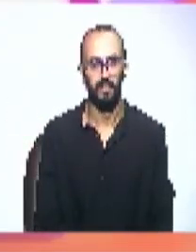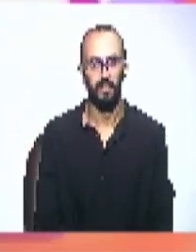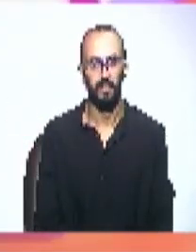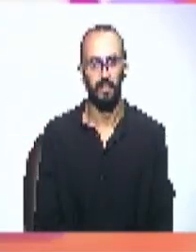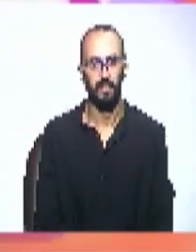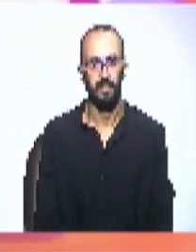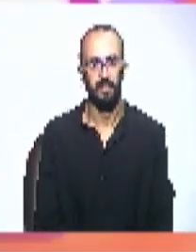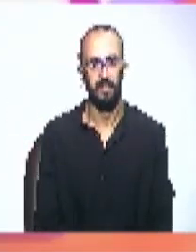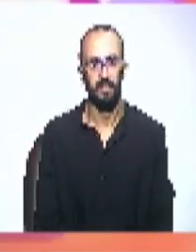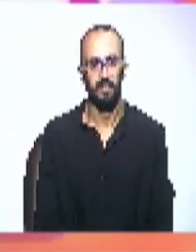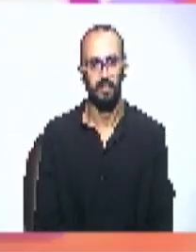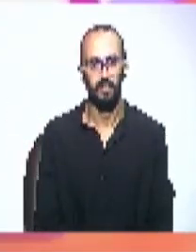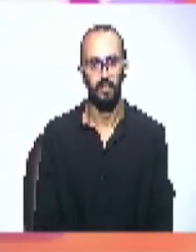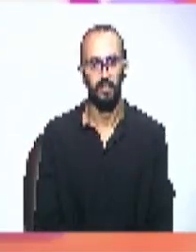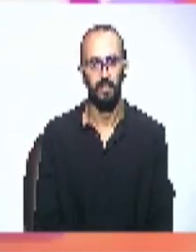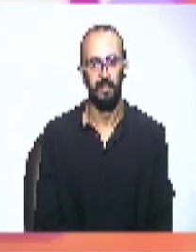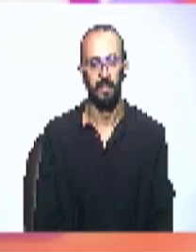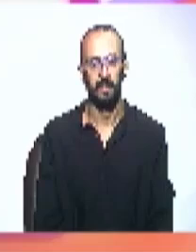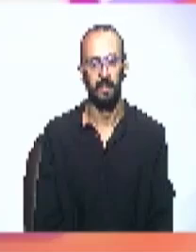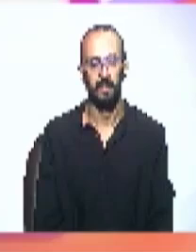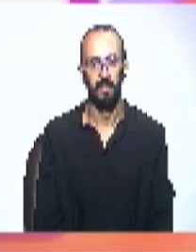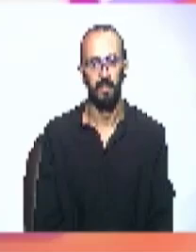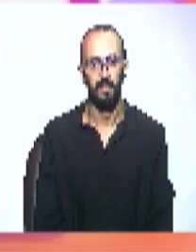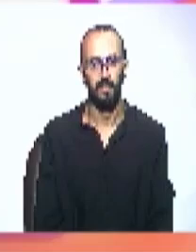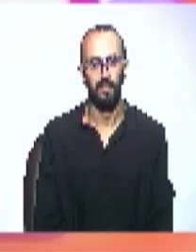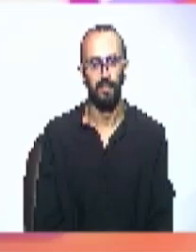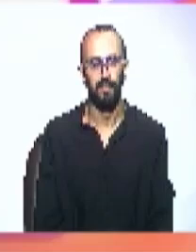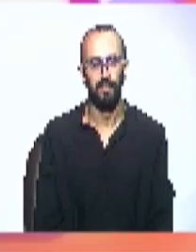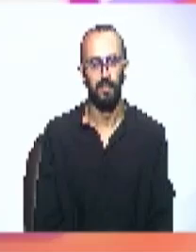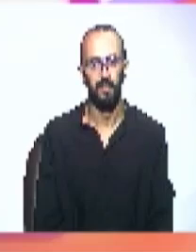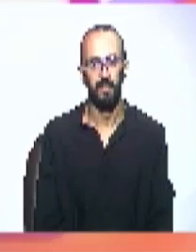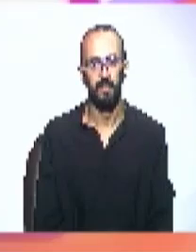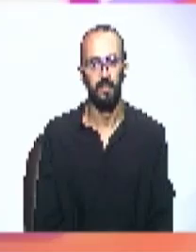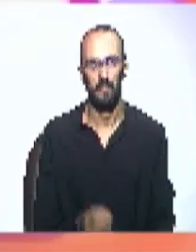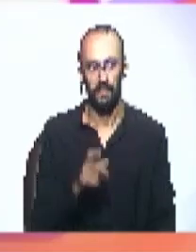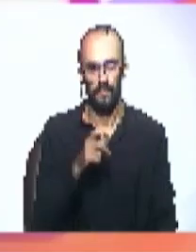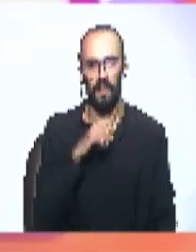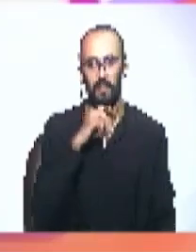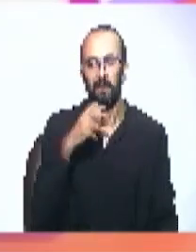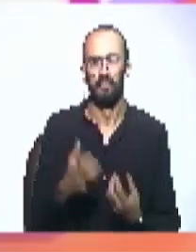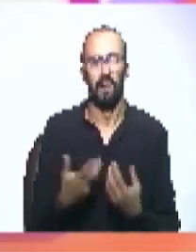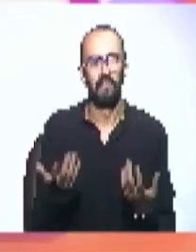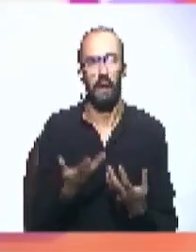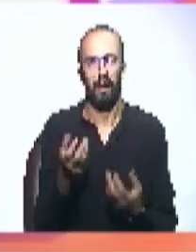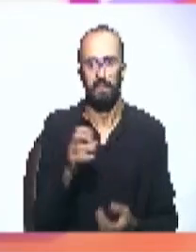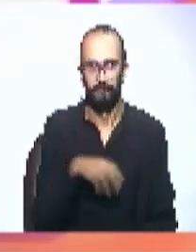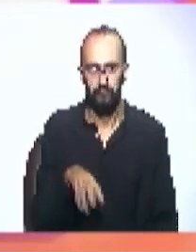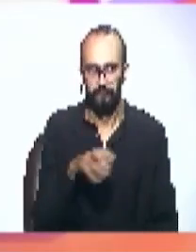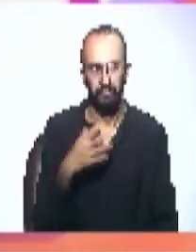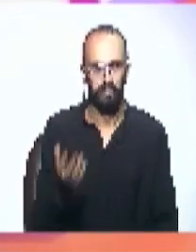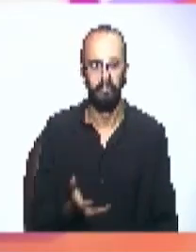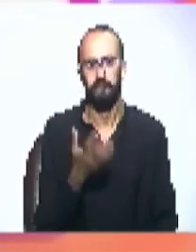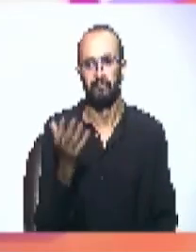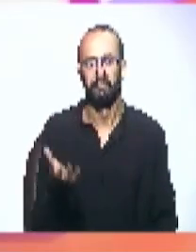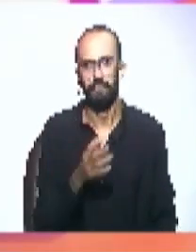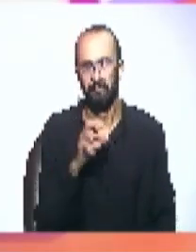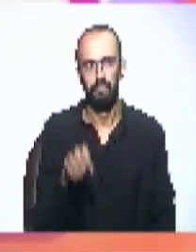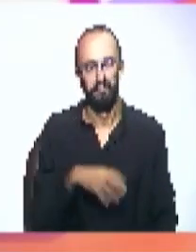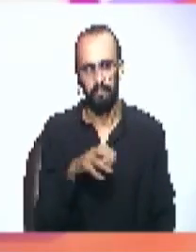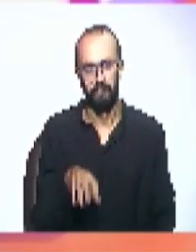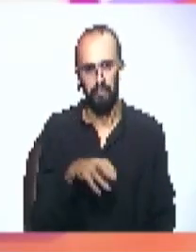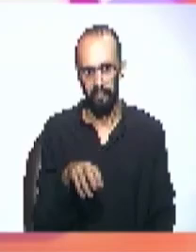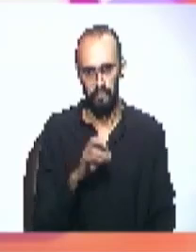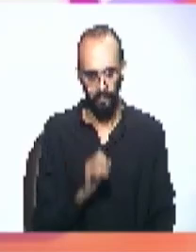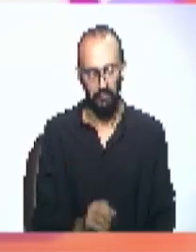بس أندرو نسيبها شوية. حاضر. وشوية خضرة كده لو عندك. اي حاجه خلطه